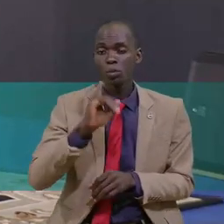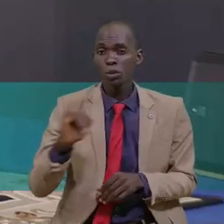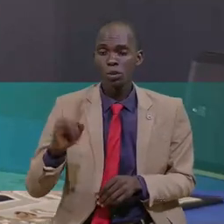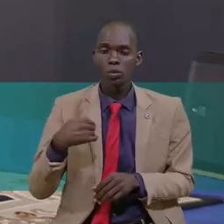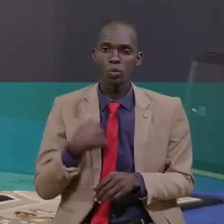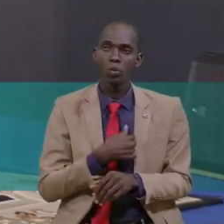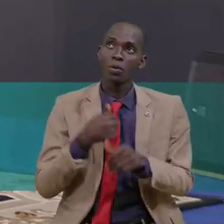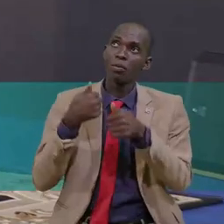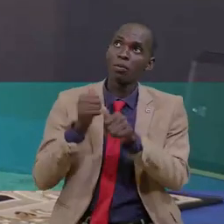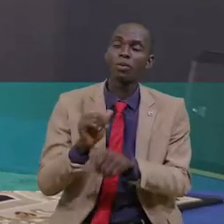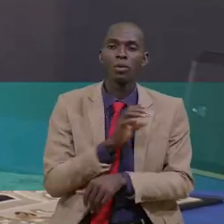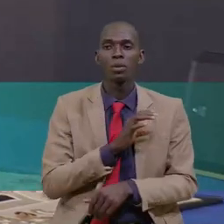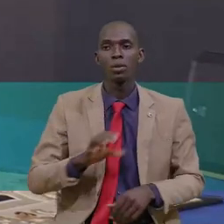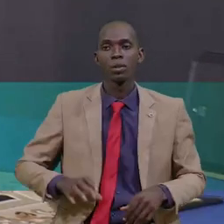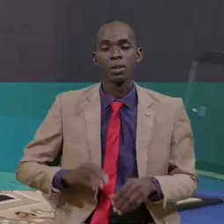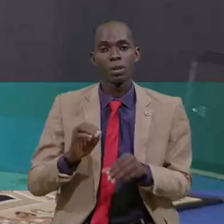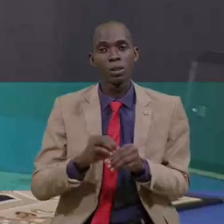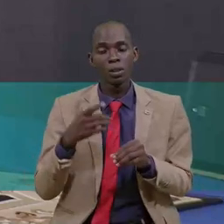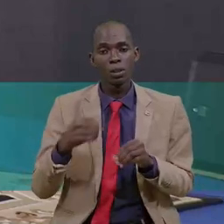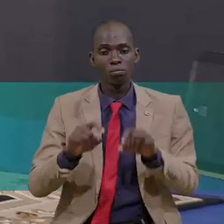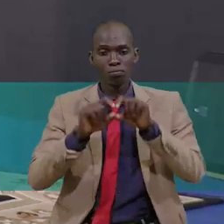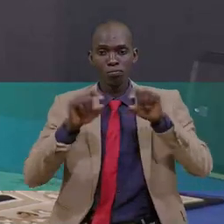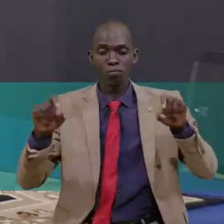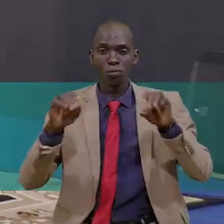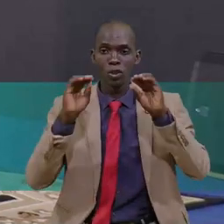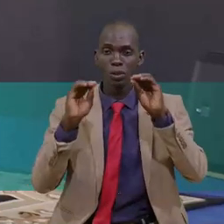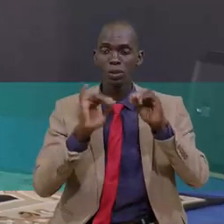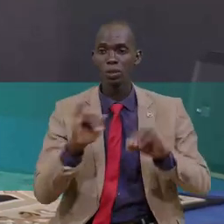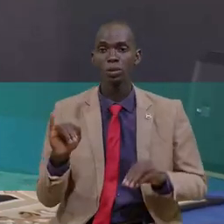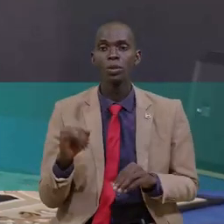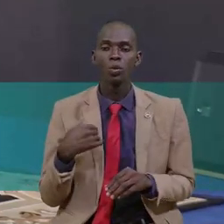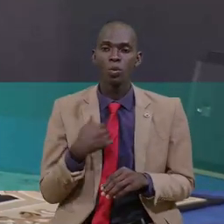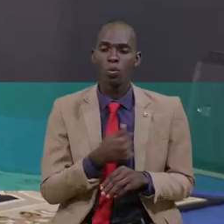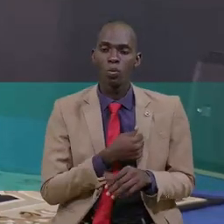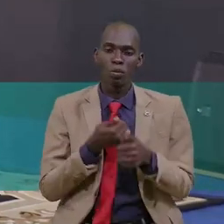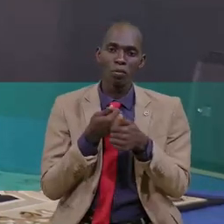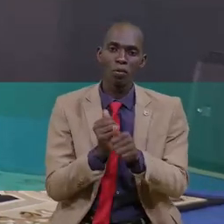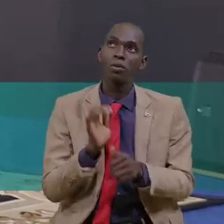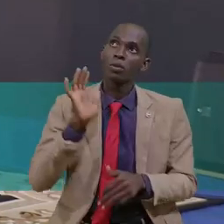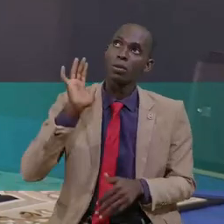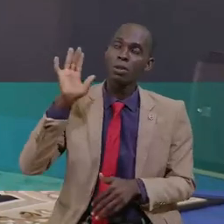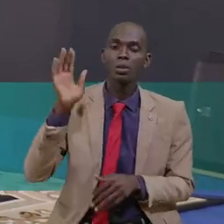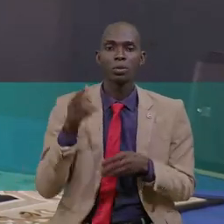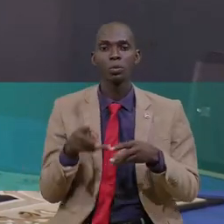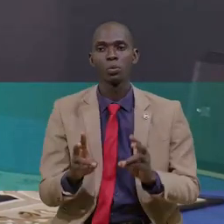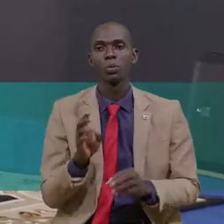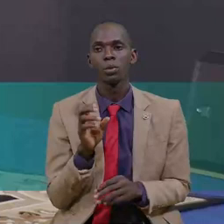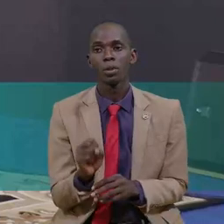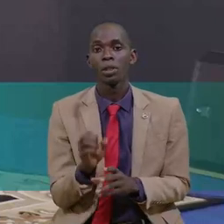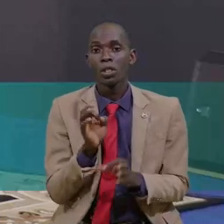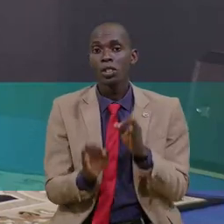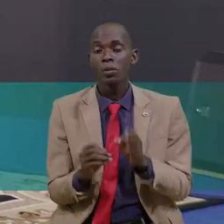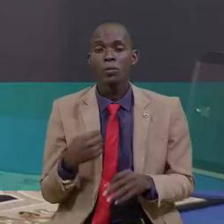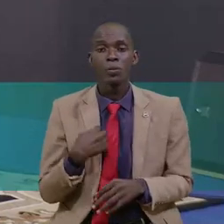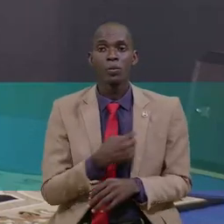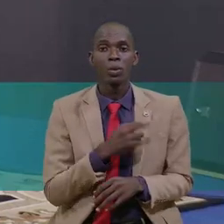l'évangile, nous suivons ses traces. Dans le contenu de l'évangile que nous prêchons, nous suivons ses traces.